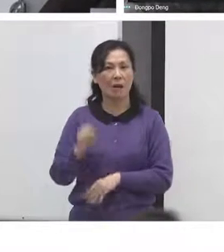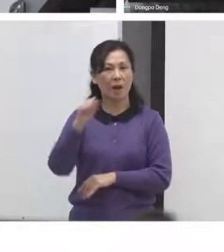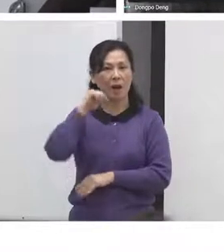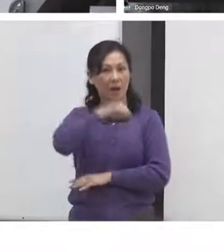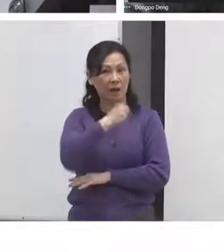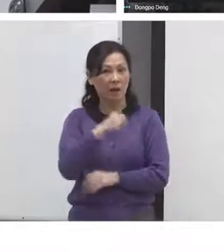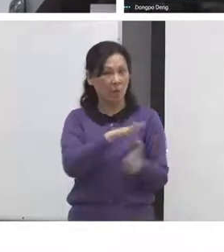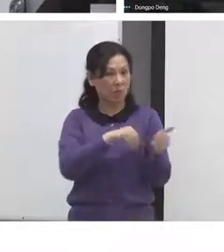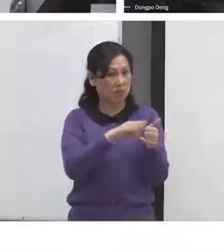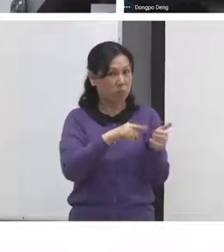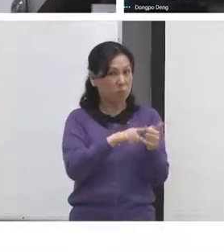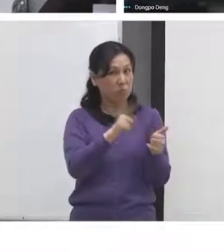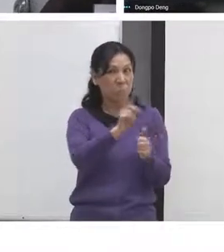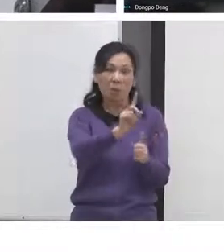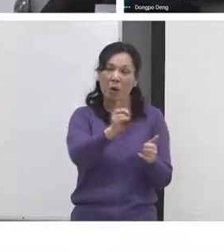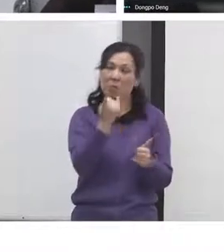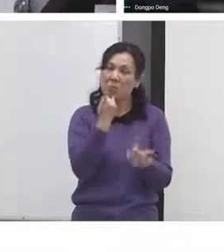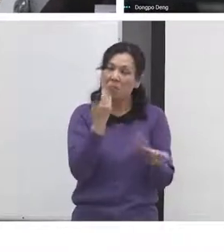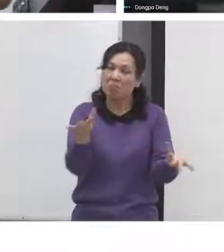国去学习的。